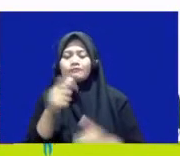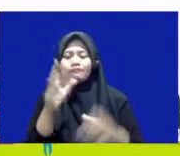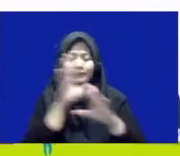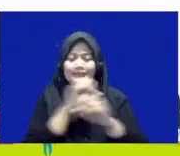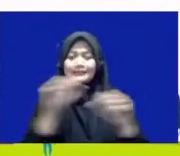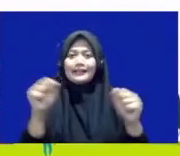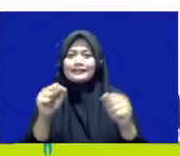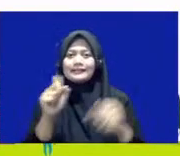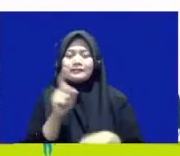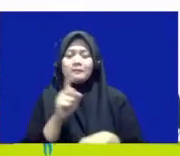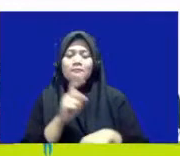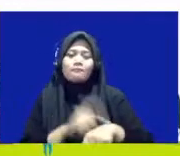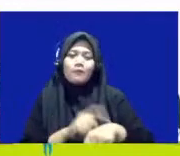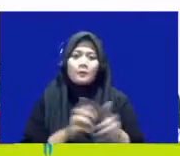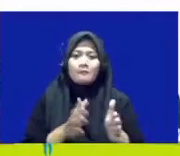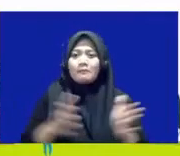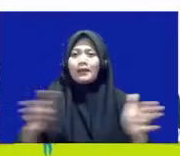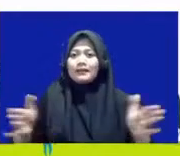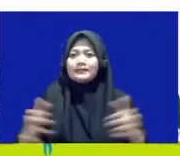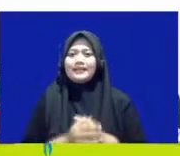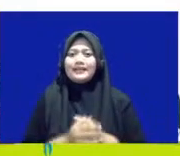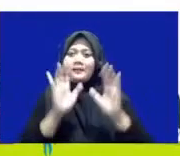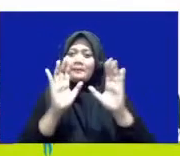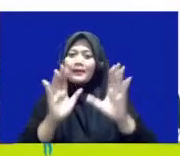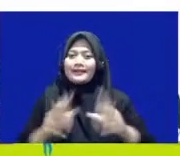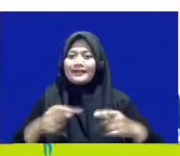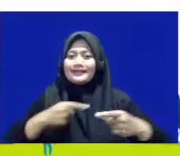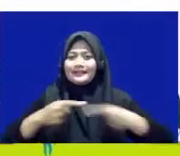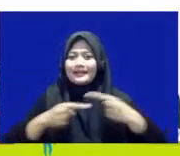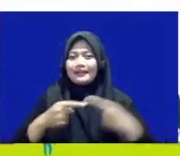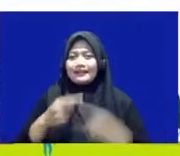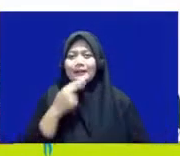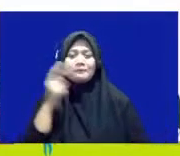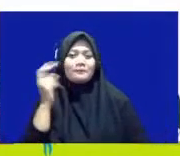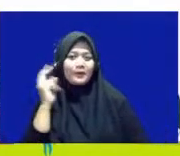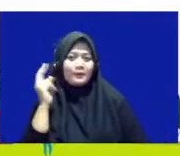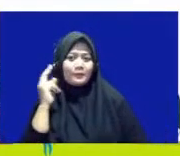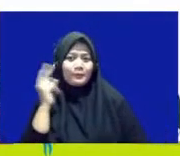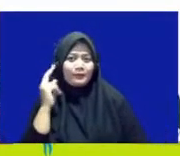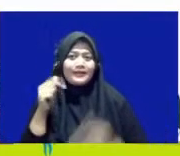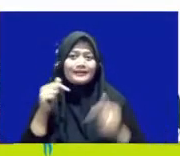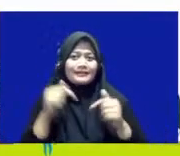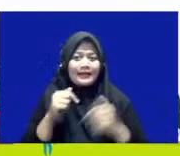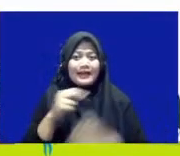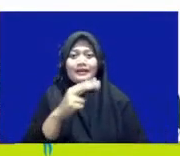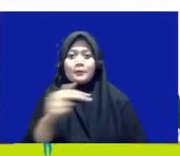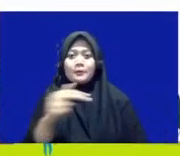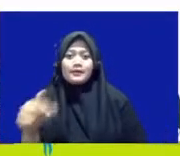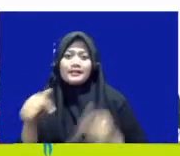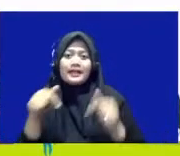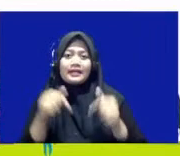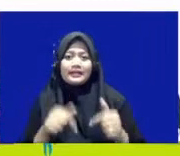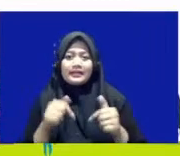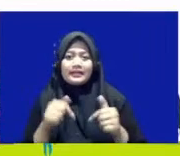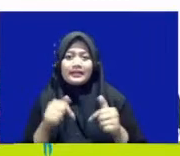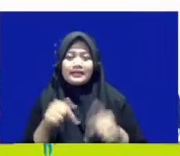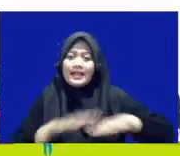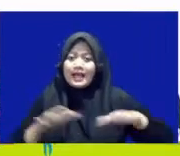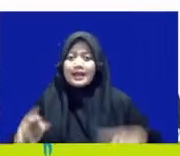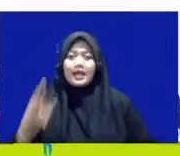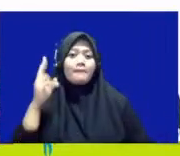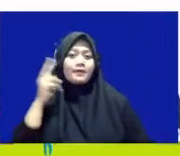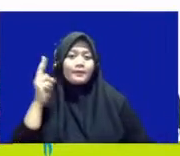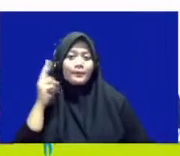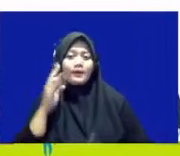panjang. Banyak cerita tentang perempuan, bahkan sekarang di Indonesia ini, di anak-anak perempuan dan